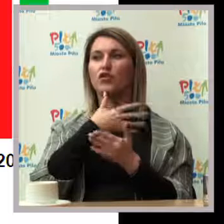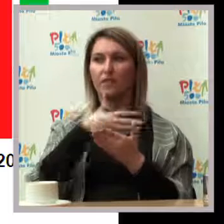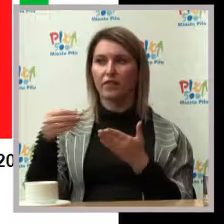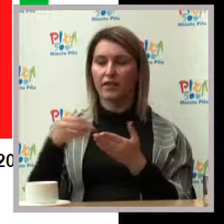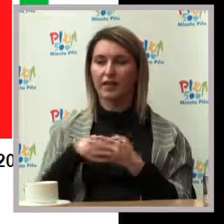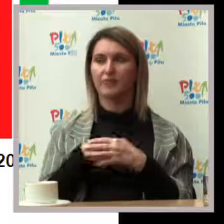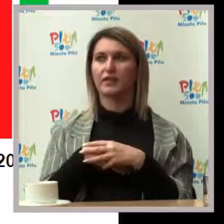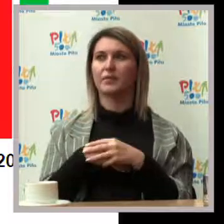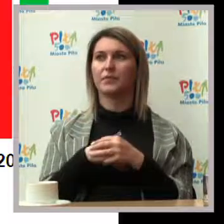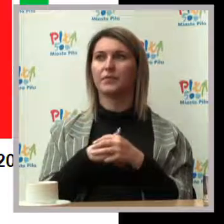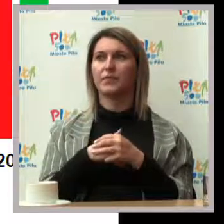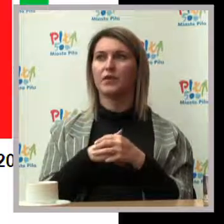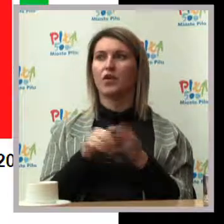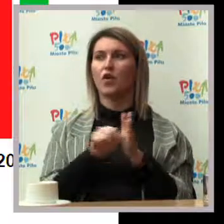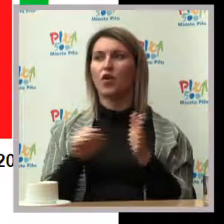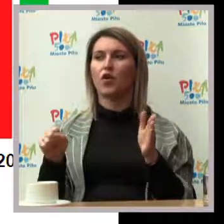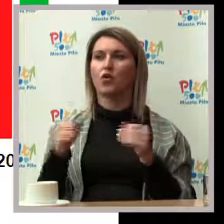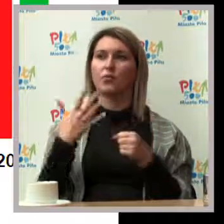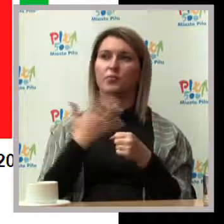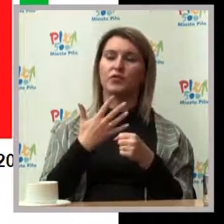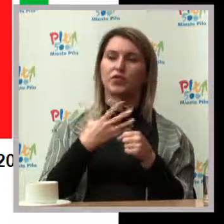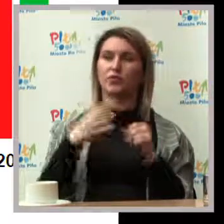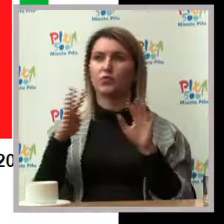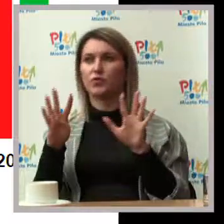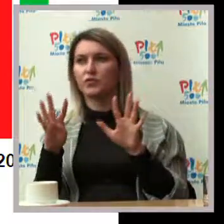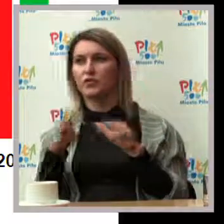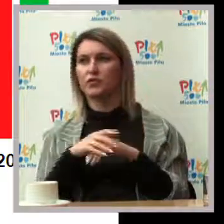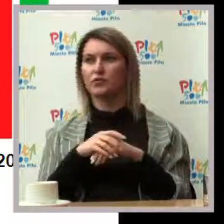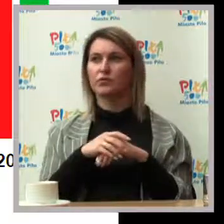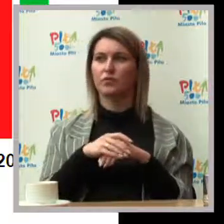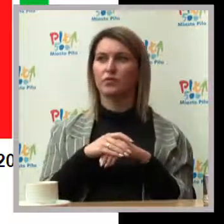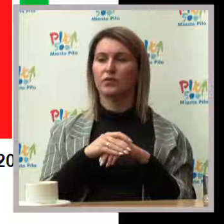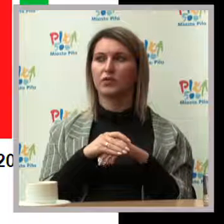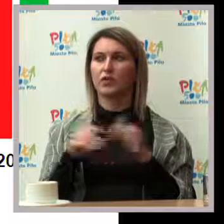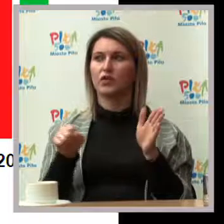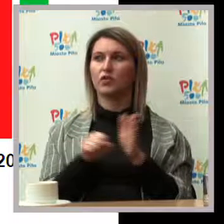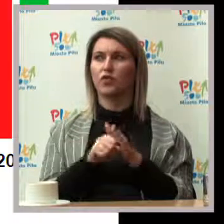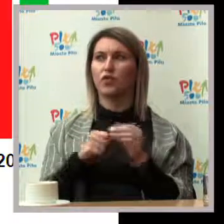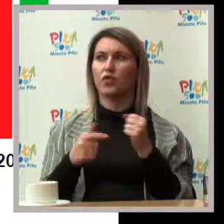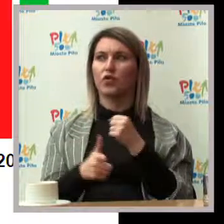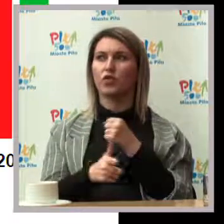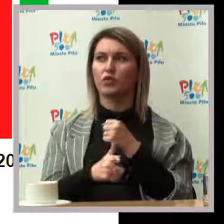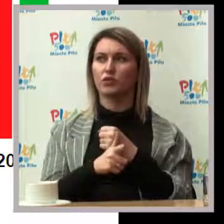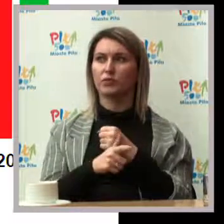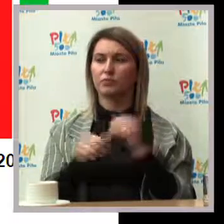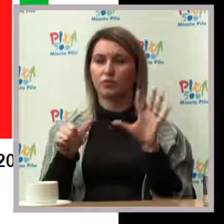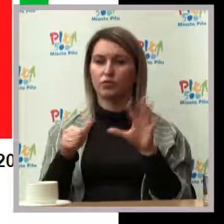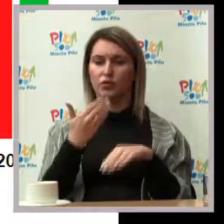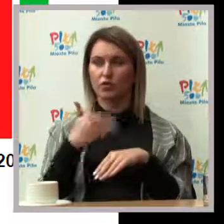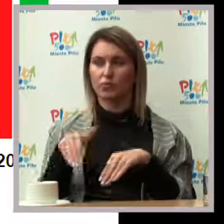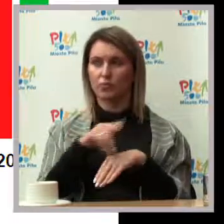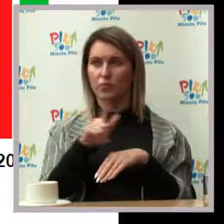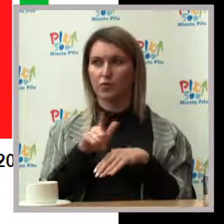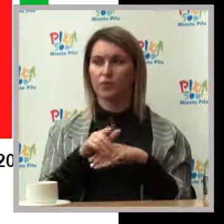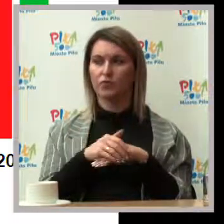42 do 53 milionów czy 54 milionów w 2019 roku. Natomiast ten zielony to wydatki, tak